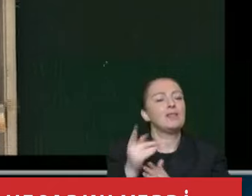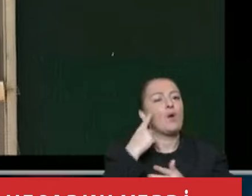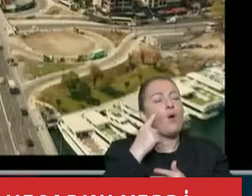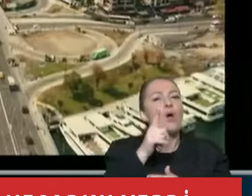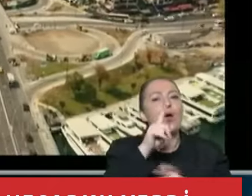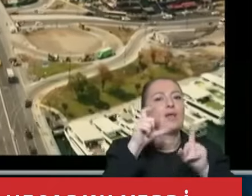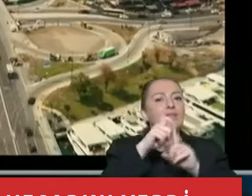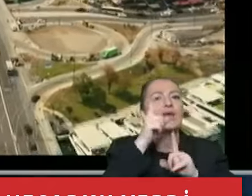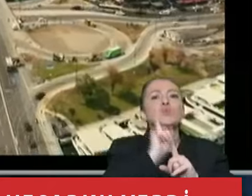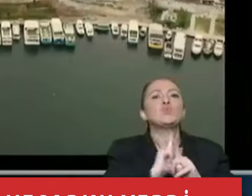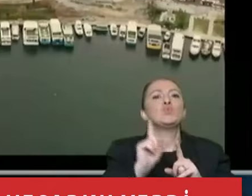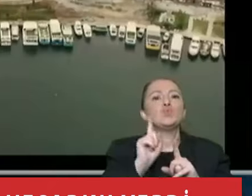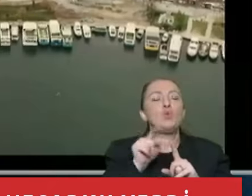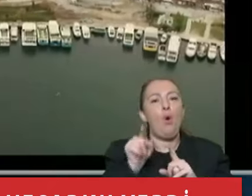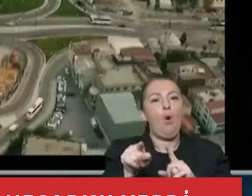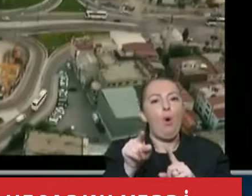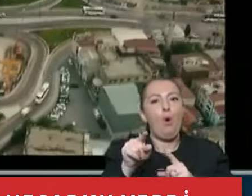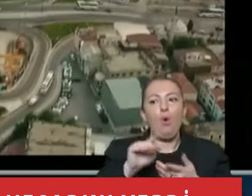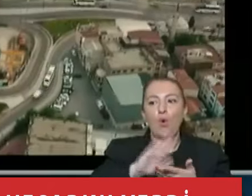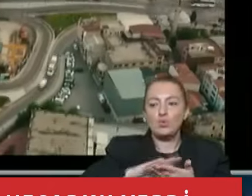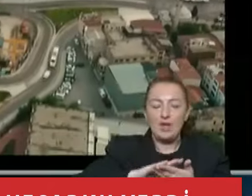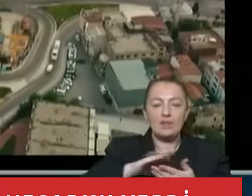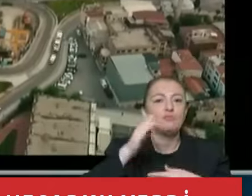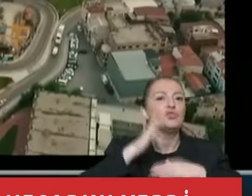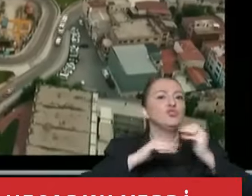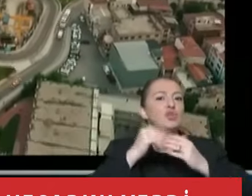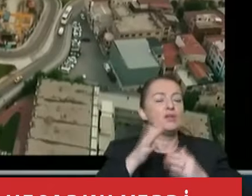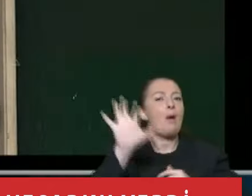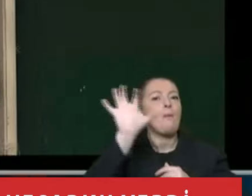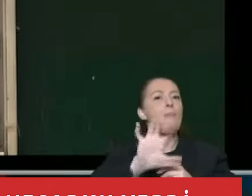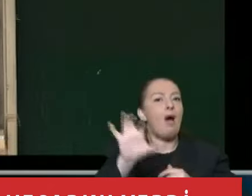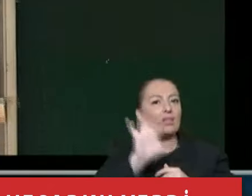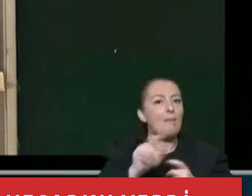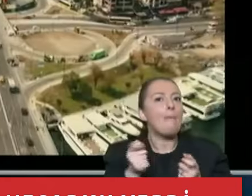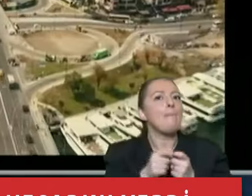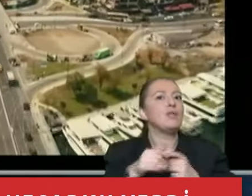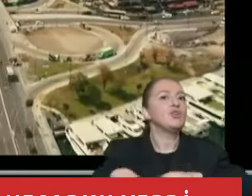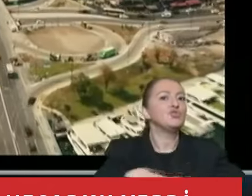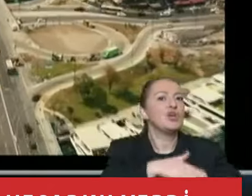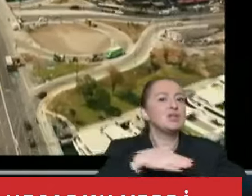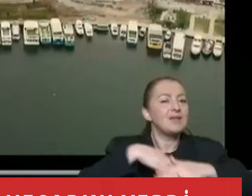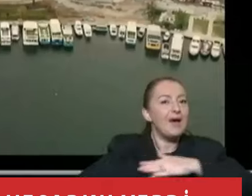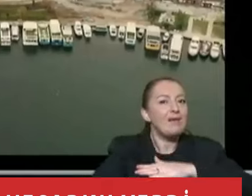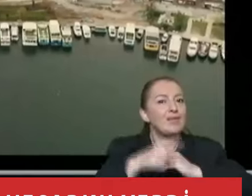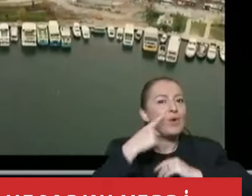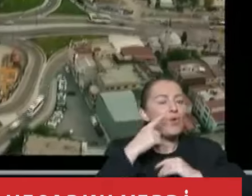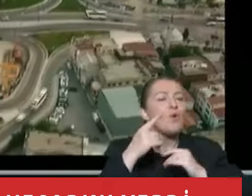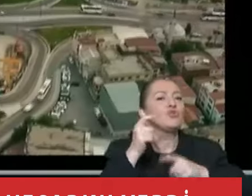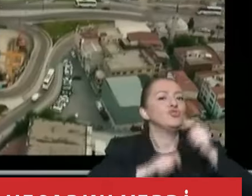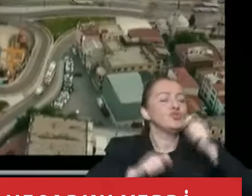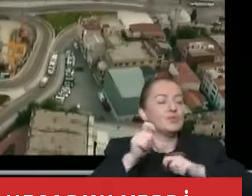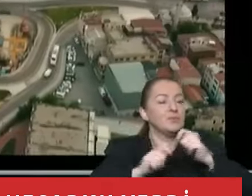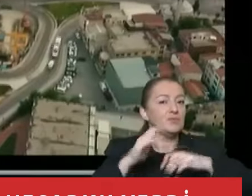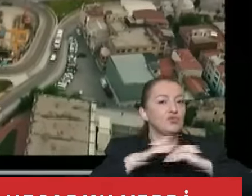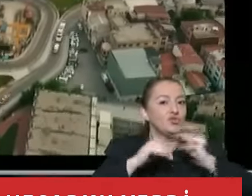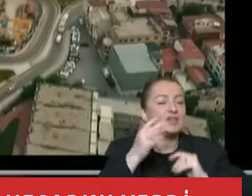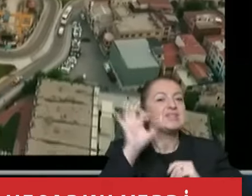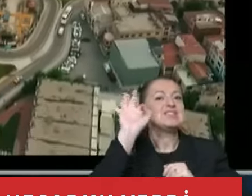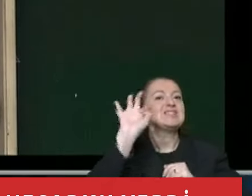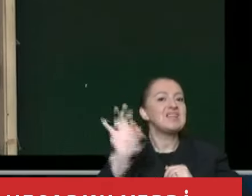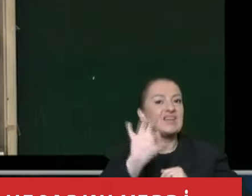düzenleme inşaatı Maltepe Bağdat Caddesi alt geçidi inşaatı Silivri Selimpaşa kavşak ve alt geçit